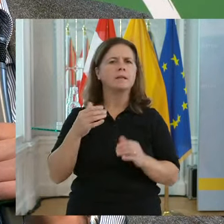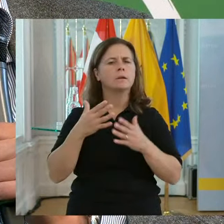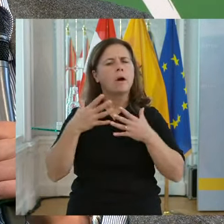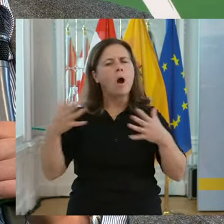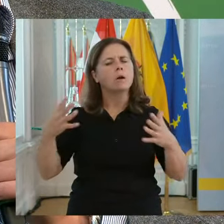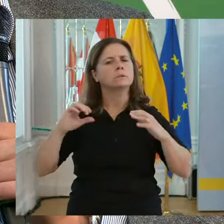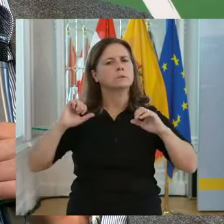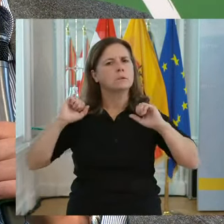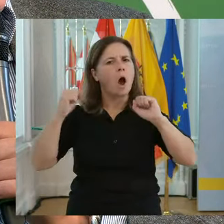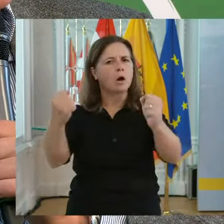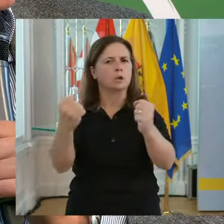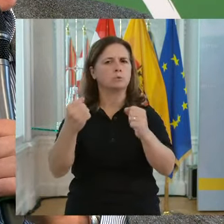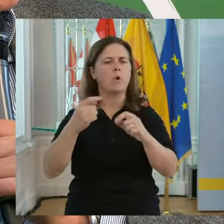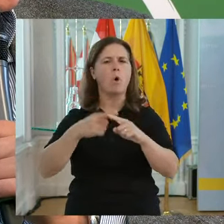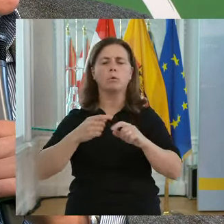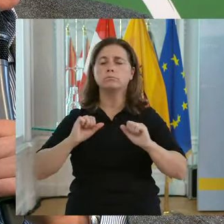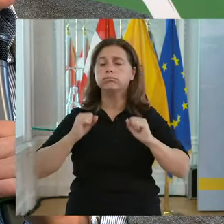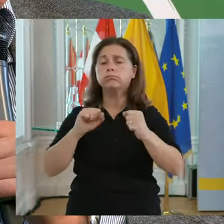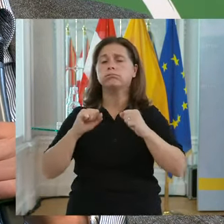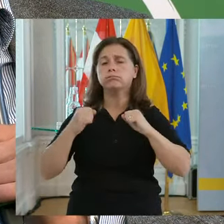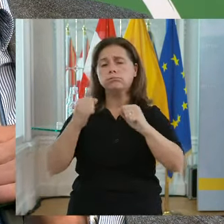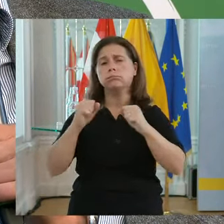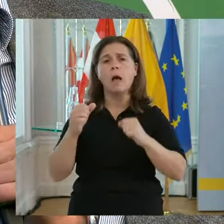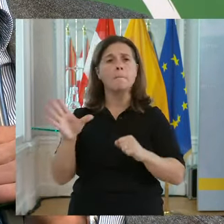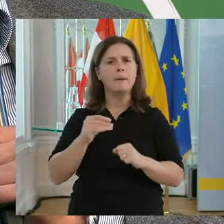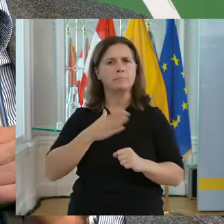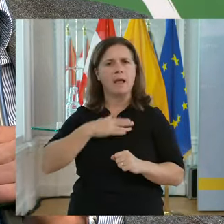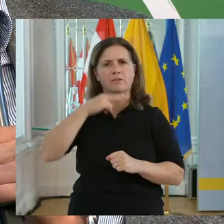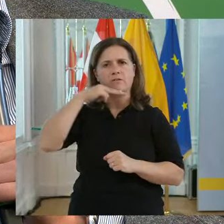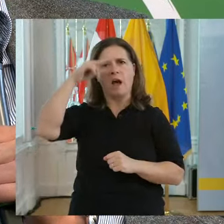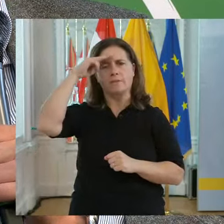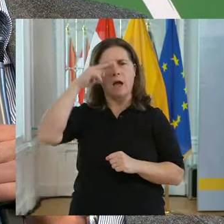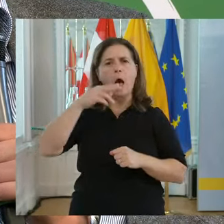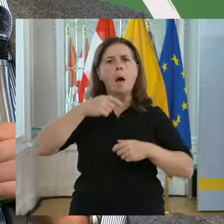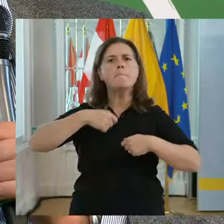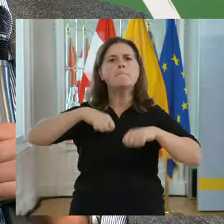Engagement und Einsatz gemeinsam mit meinem Vater Baumax